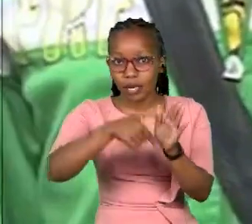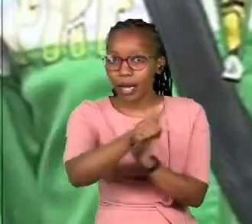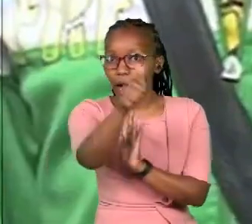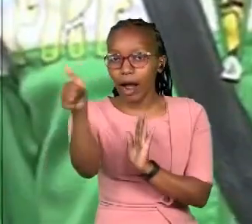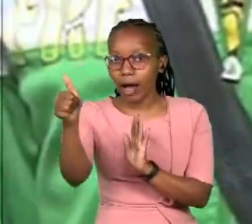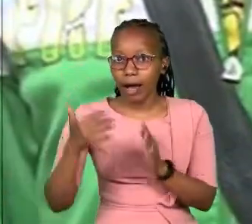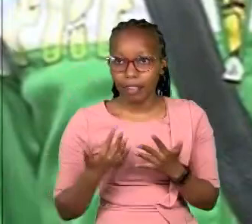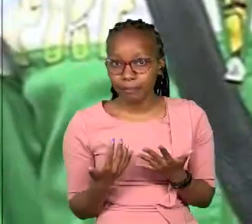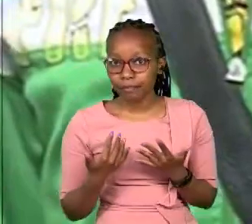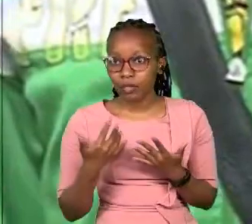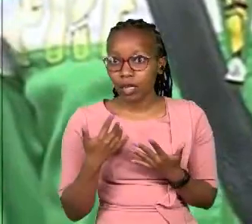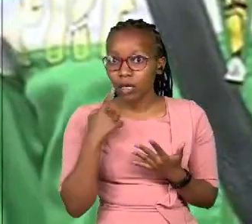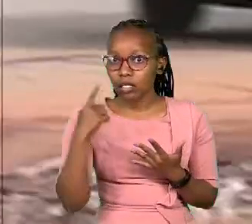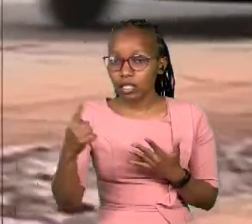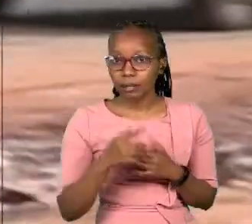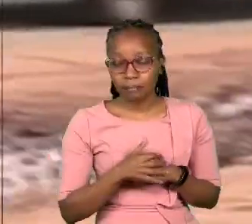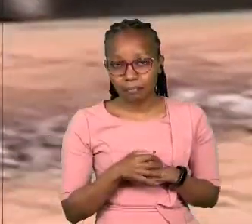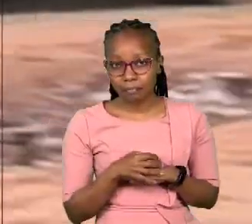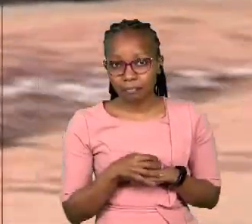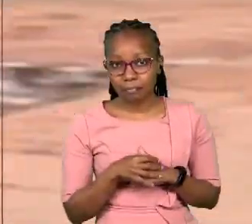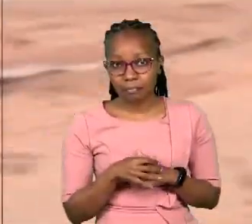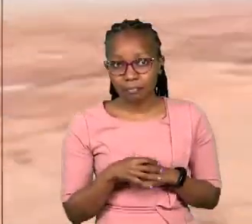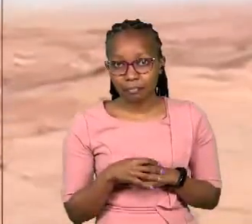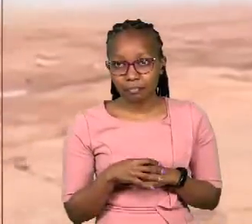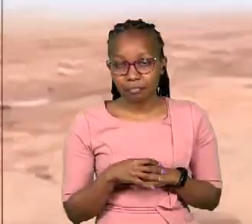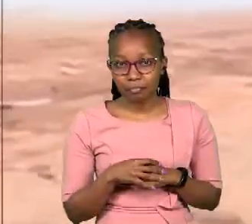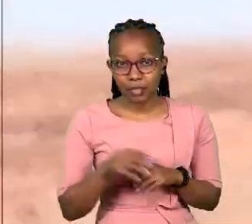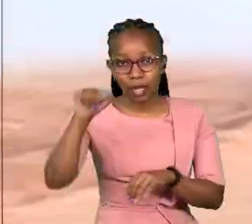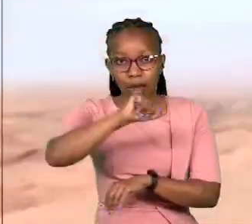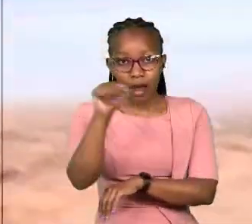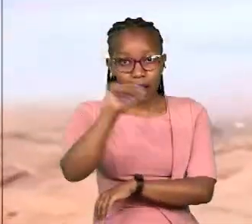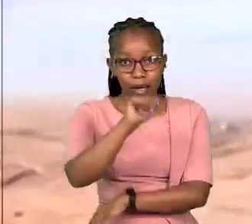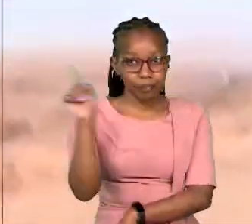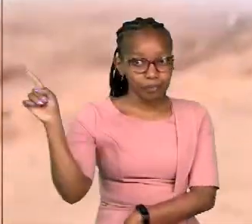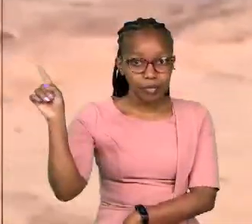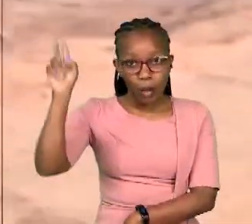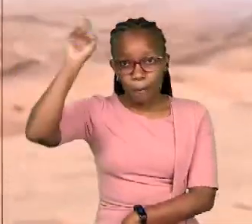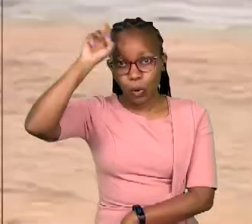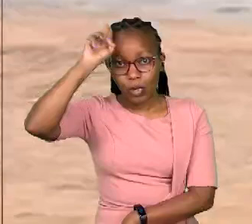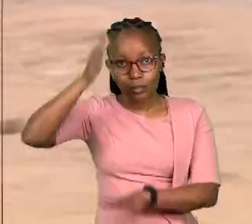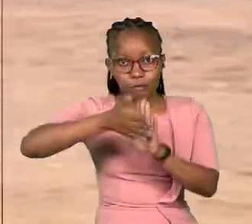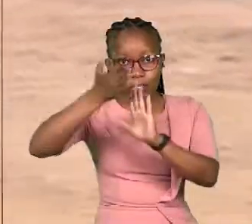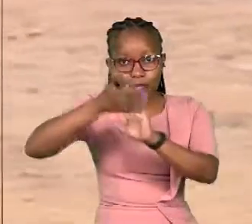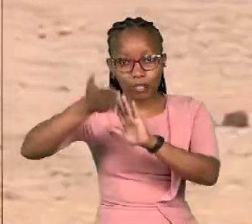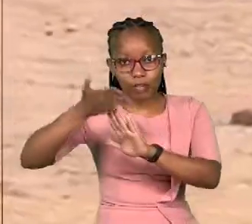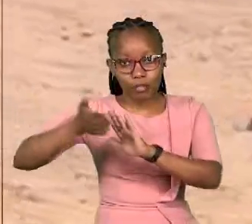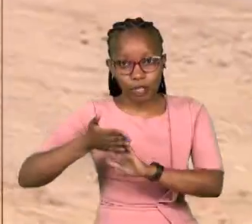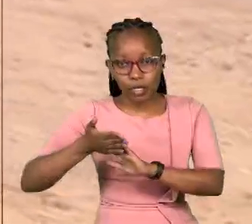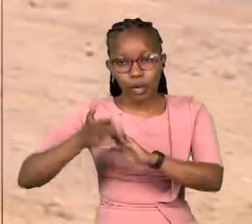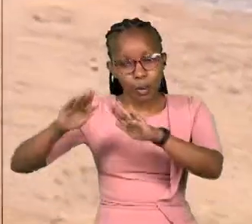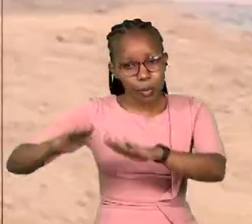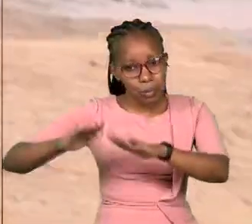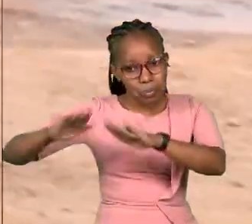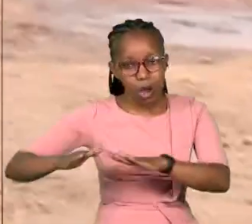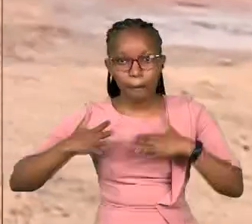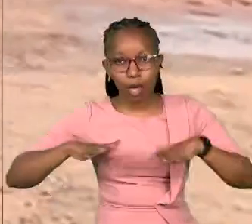wakakuja wanduti wakituambia, "Hey, plate kuja mtu wa pale." Kwa gari hili polisi wanakwenda kwa kasi kujaribu kutuliza hali.